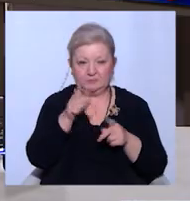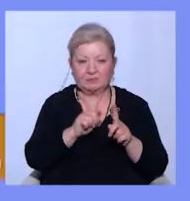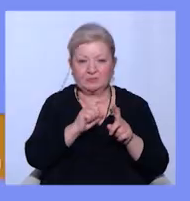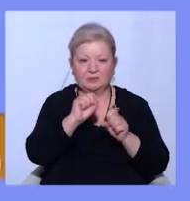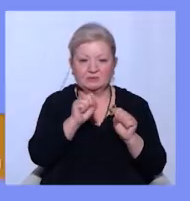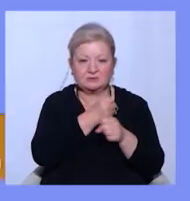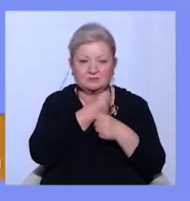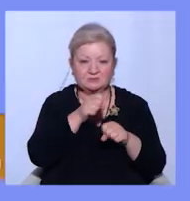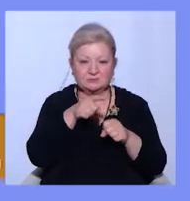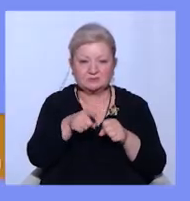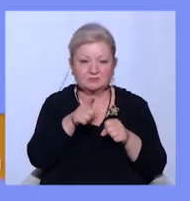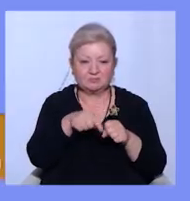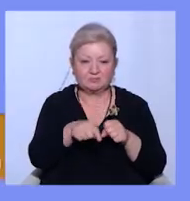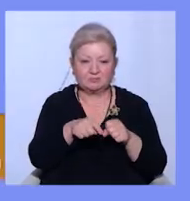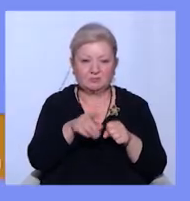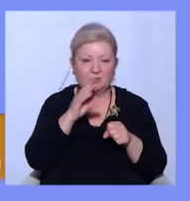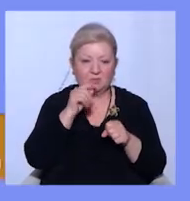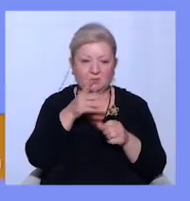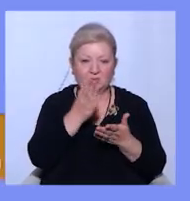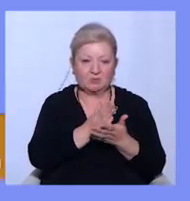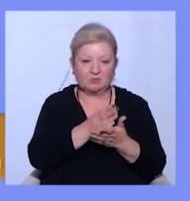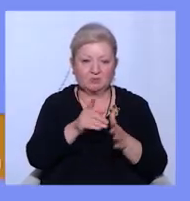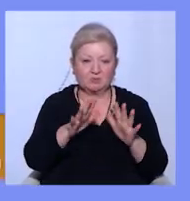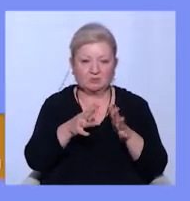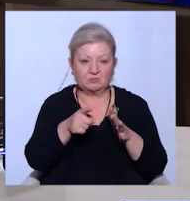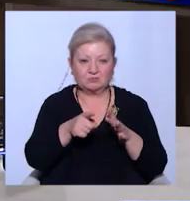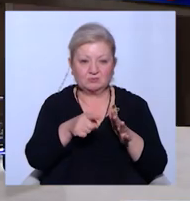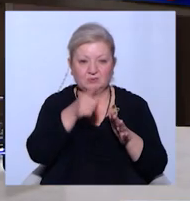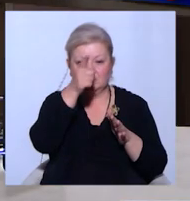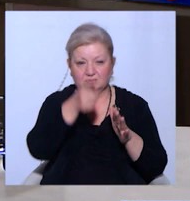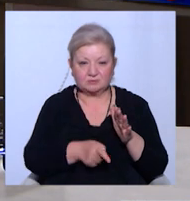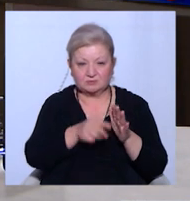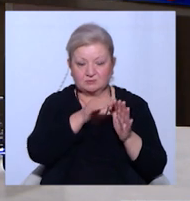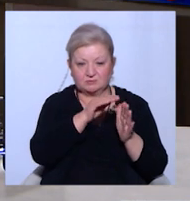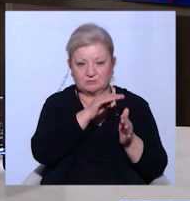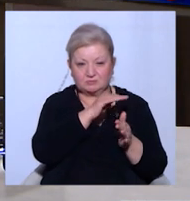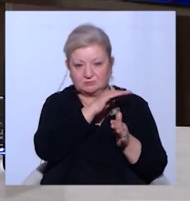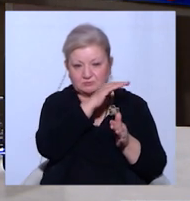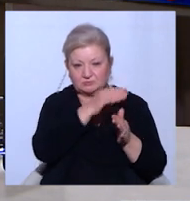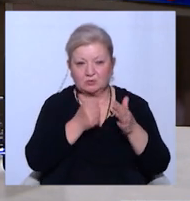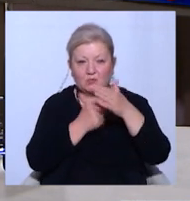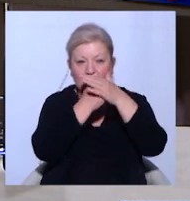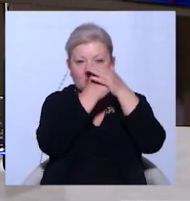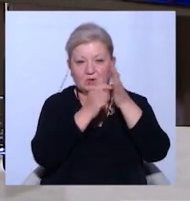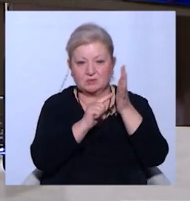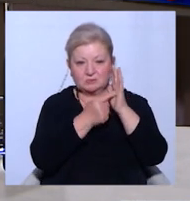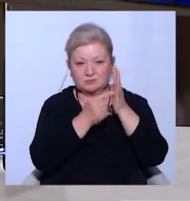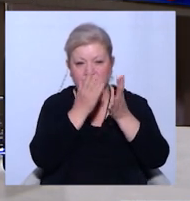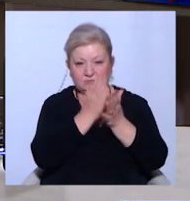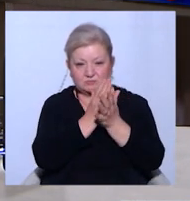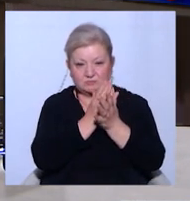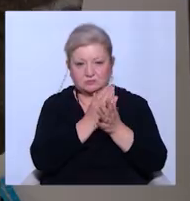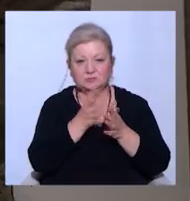და აგრძელებს. კი ბატონო, მოდით ახლა შევქნათ ჰაერის წინააღმდეგობა და ისევ როგორც